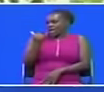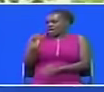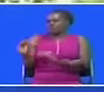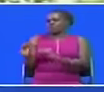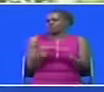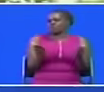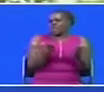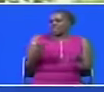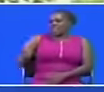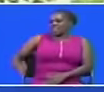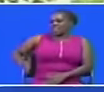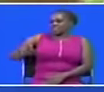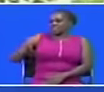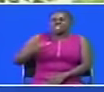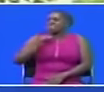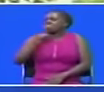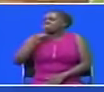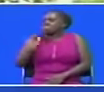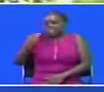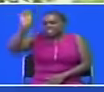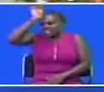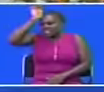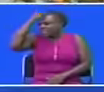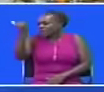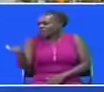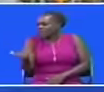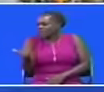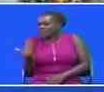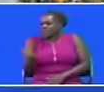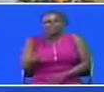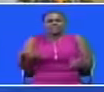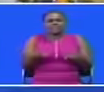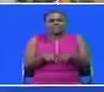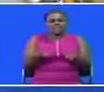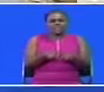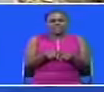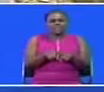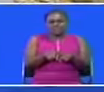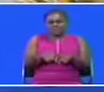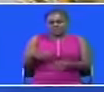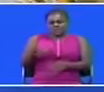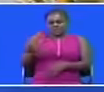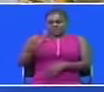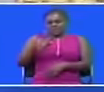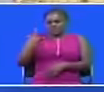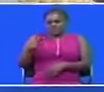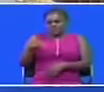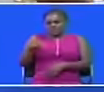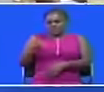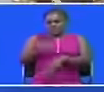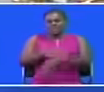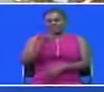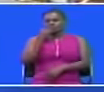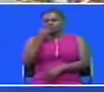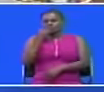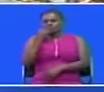imepelekwa Naivasha na sio Eldoret? It was meant to be an occasion where residents of Kaloleni were supposed to get relief